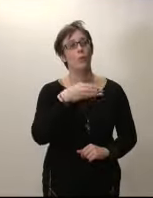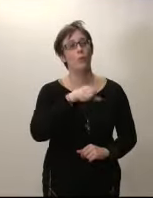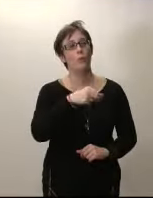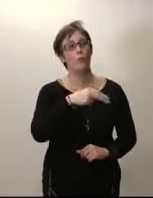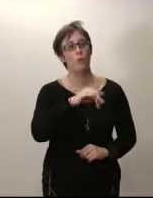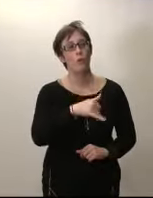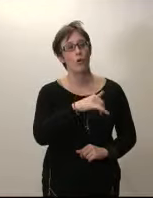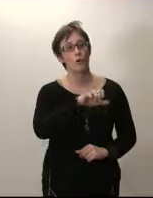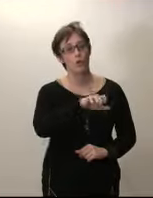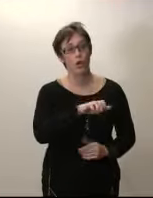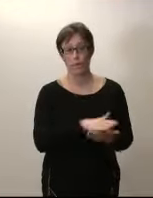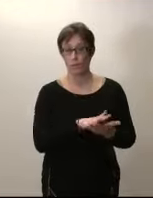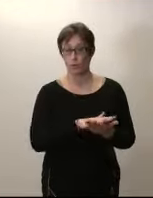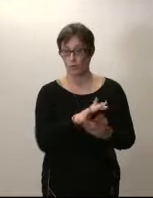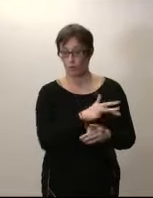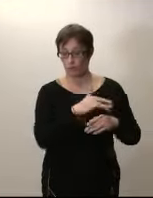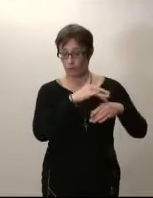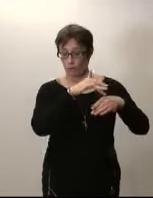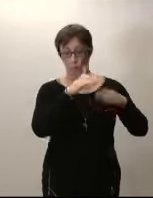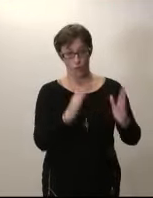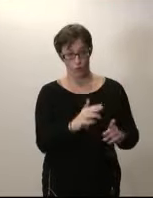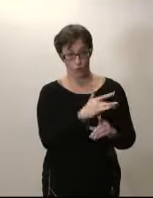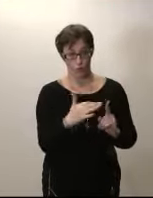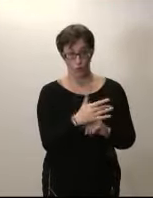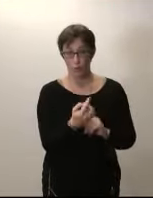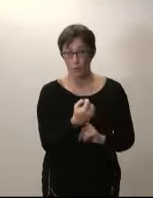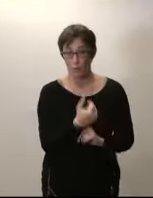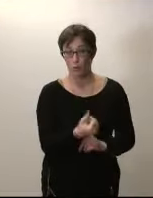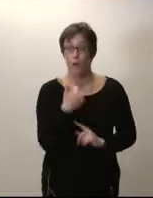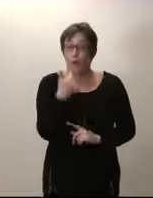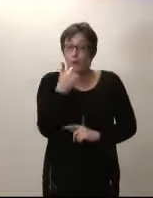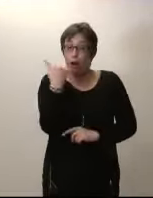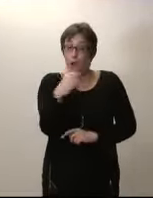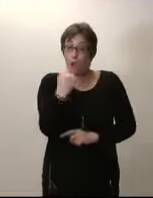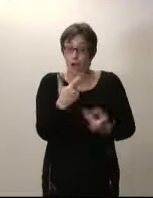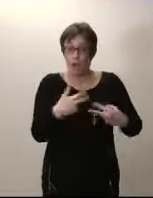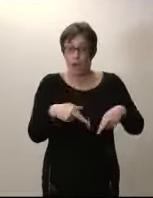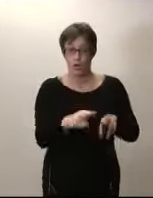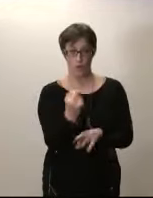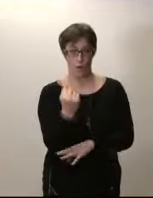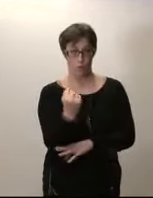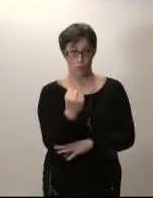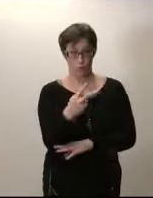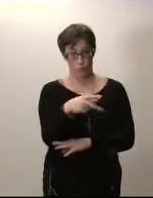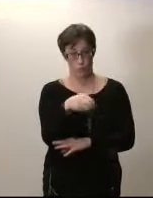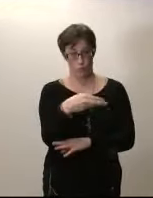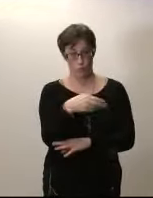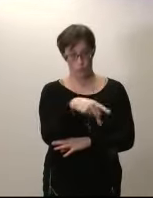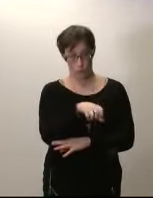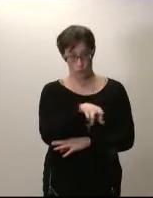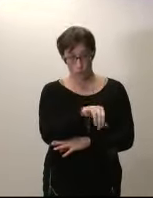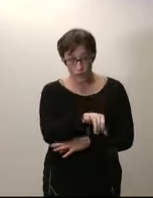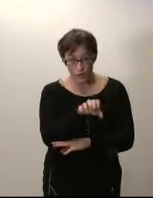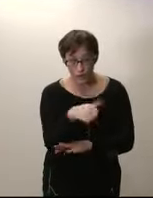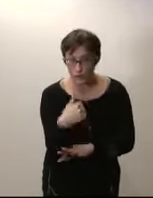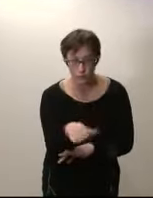un qui a été engagé, c'est rue de la Pomperie. 352. Rue de la Pomperie. 352. Non, mais attendez, bon. Je vous en prie pour le respect et des débats. Quand j'ai